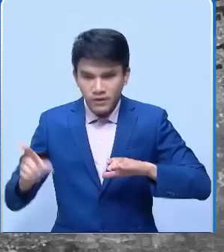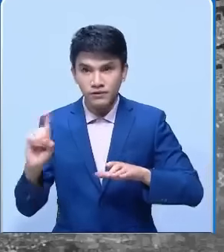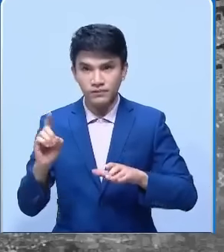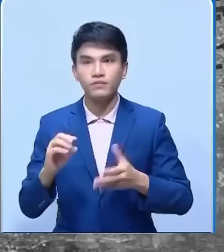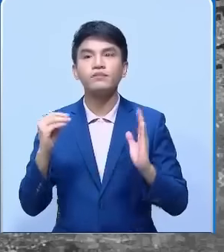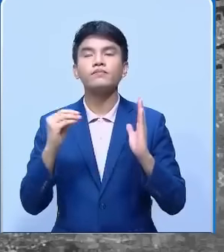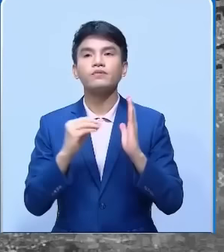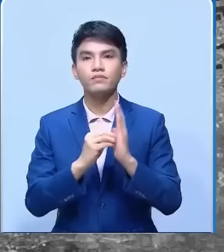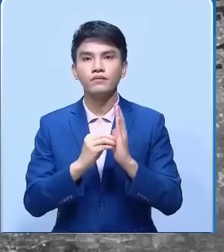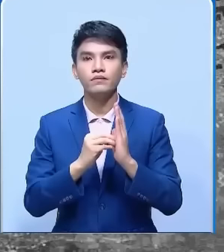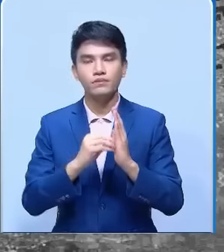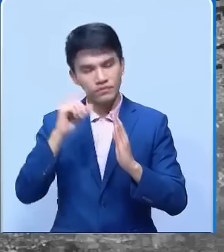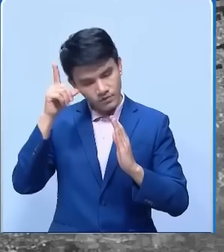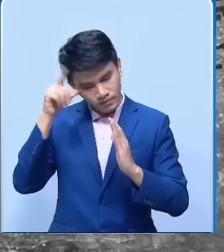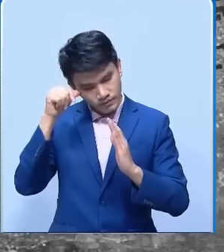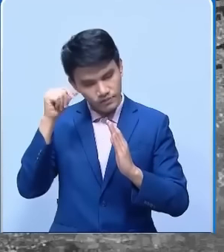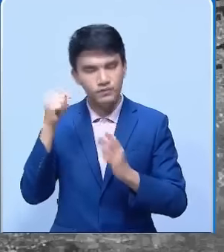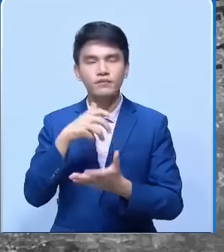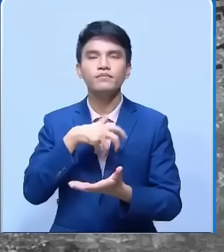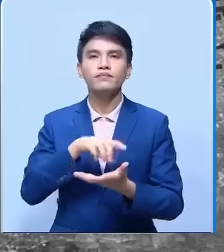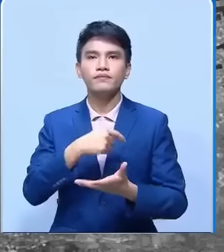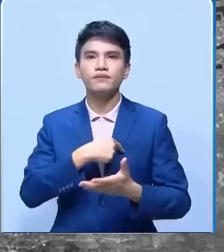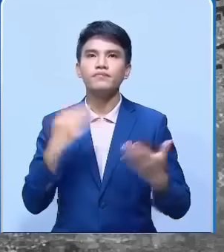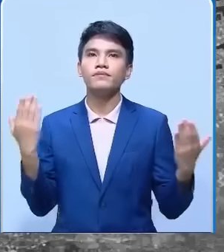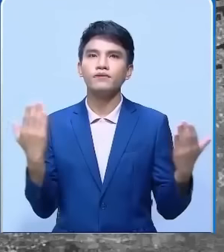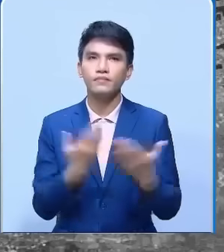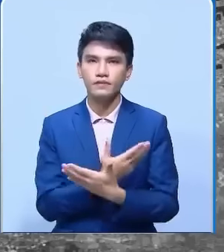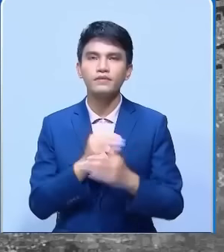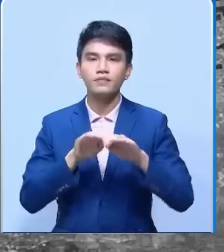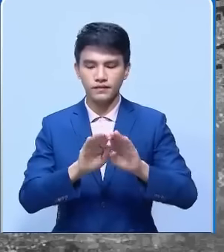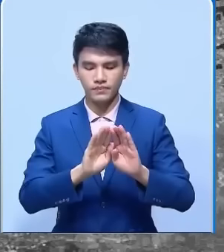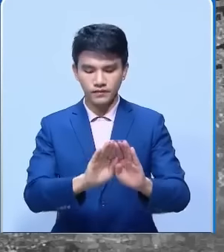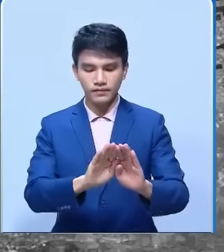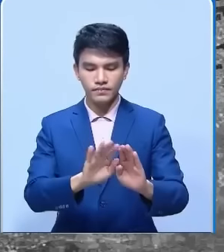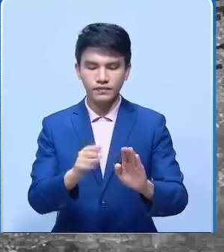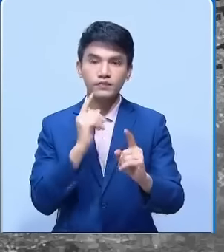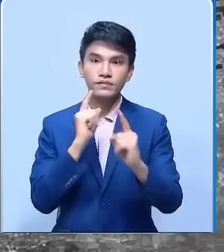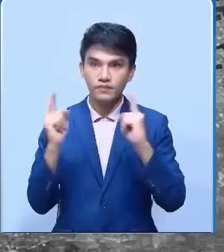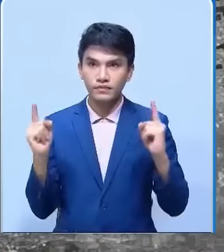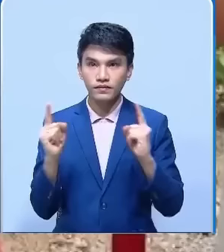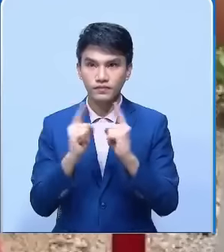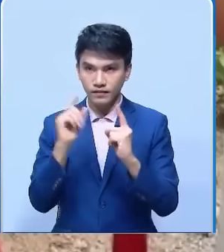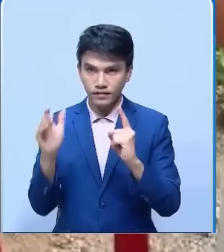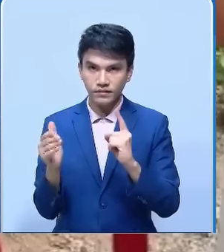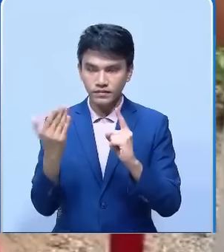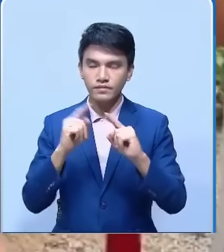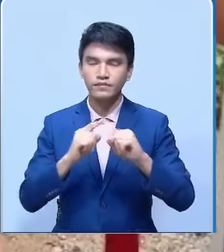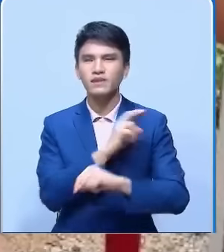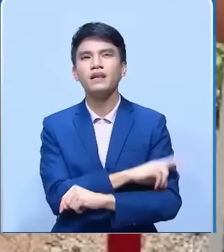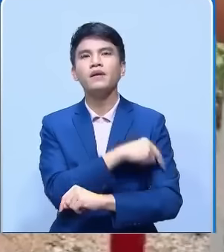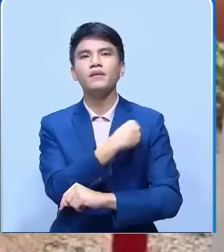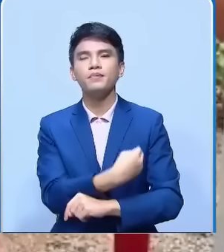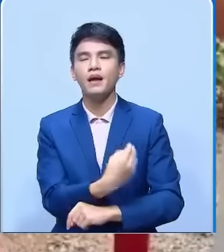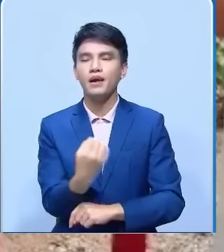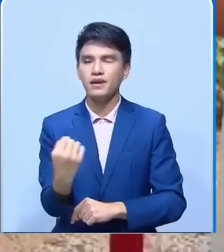งเทพครับแม่บอกว่าตอนนั้นเปลี่ยนใจจะเก็บเด็กเอาไว้ครับก็เลยปรึกษาหมอแต่ได้รับคำตอบว่าเป็น